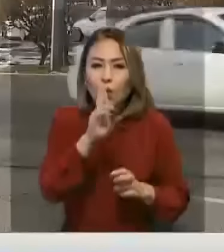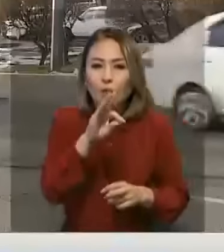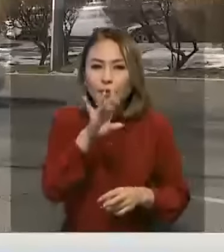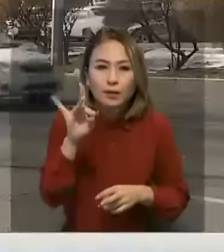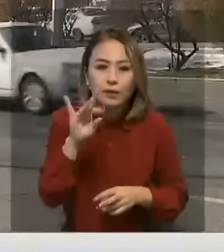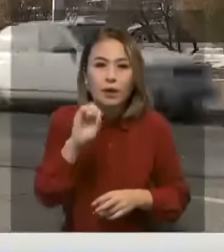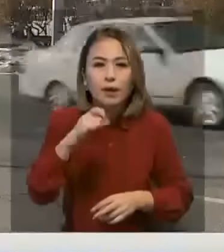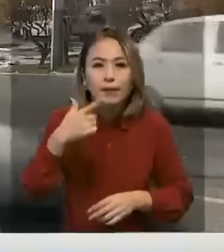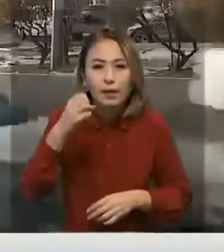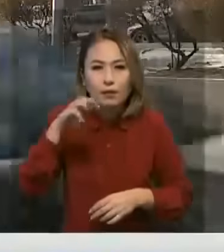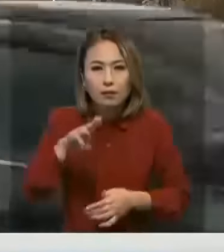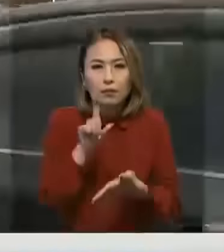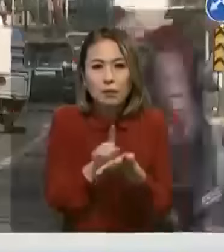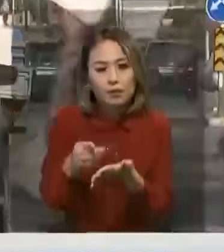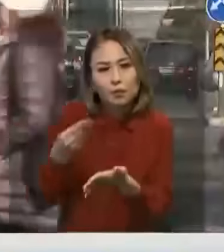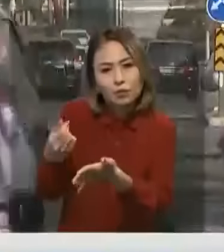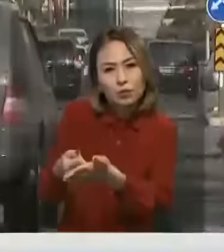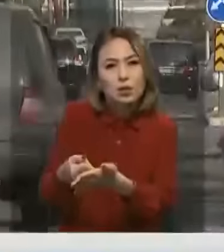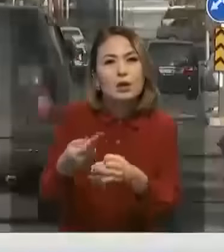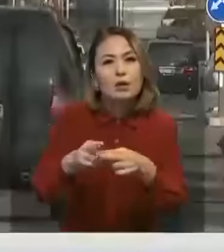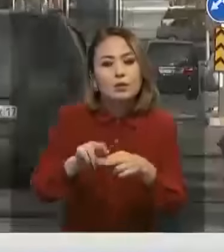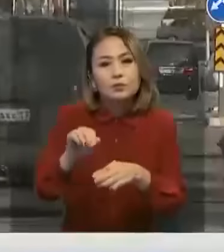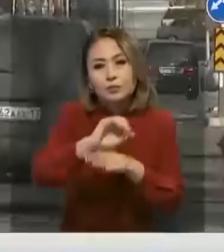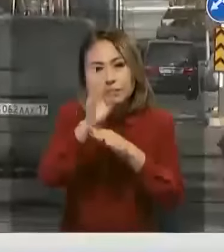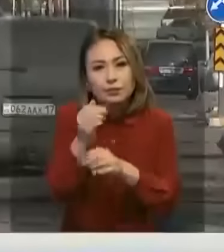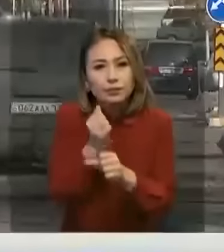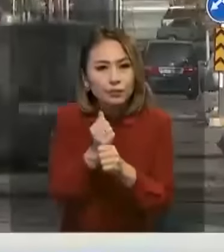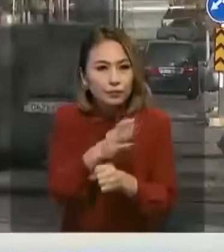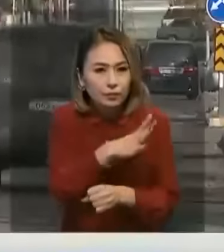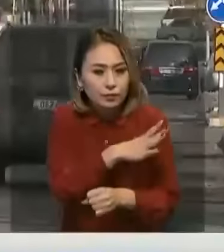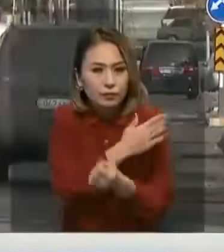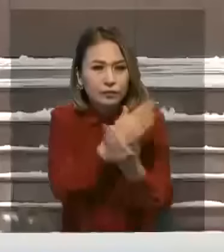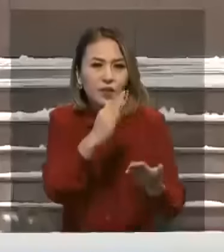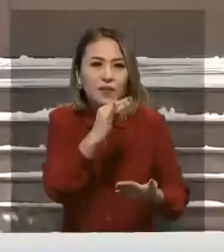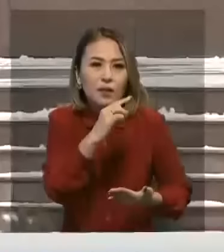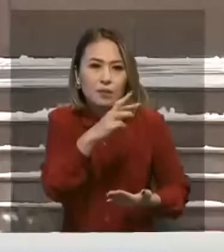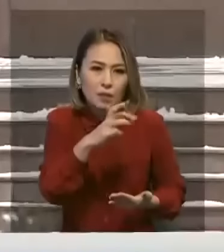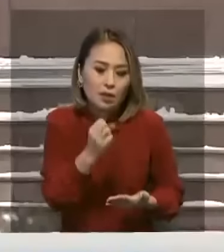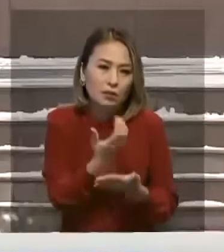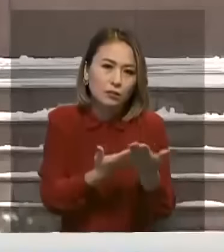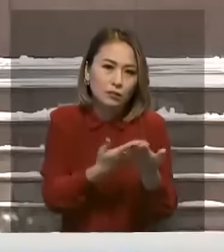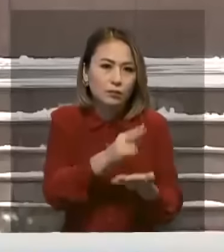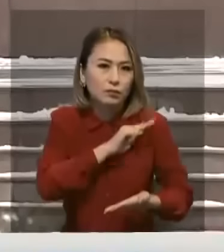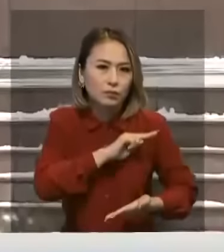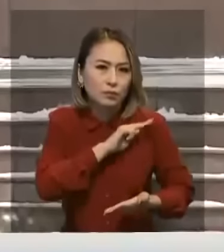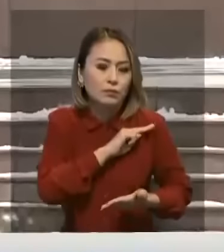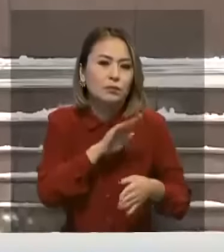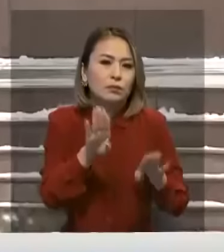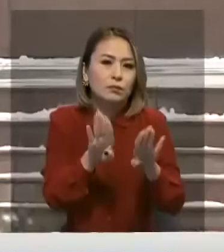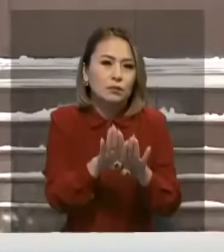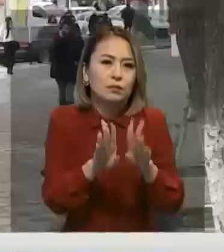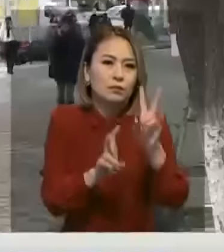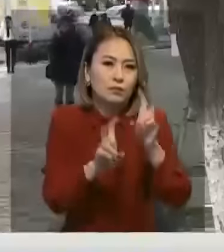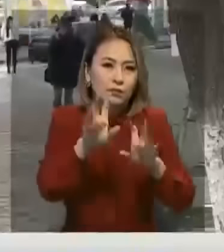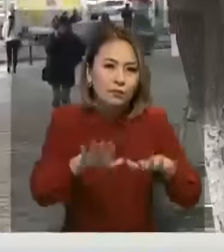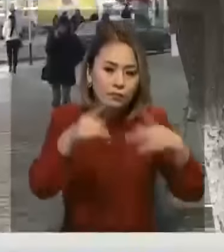кәсіпорындар контрагенттерге салық төлеуден жалтаруға жағдай жасау үшін құрылған болып шықты. Олардың фирмалық кеңселері, қызметкерлер